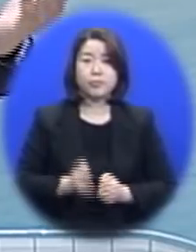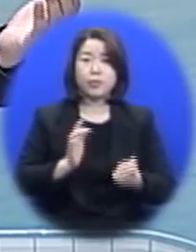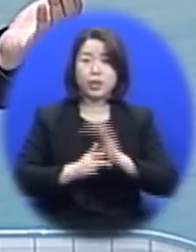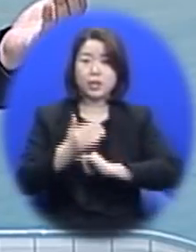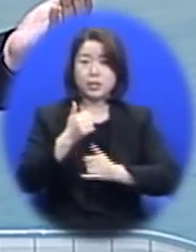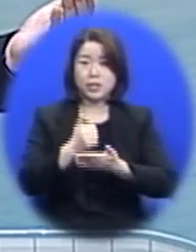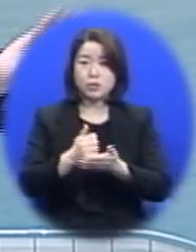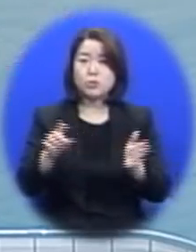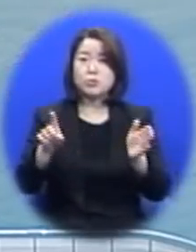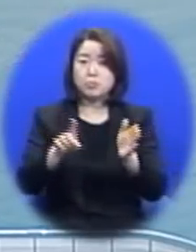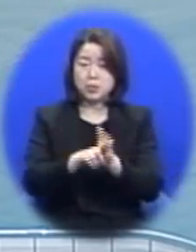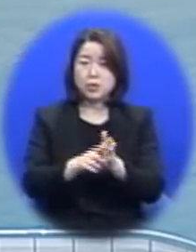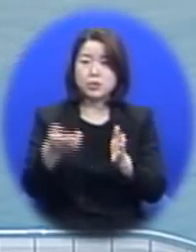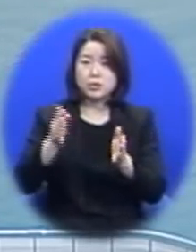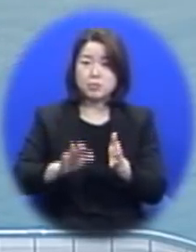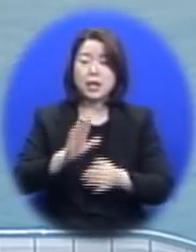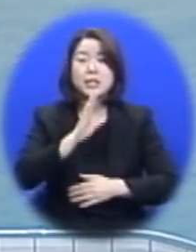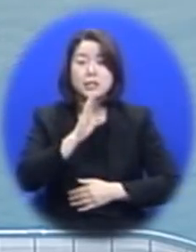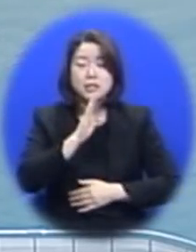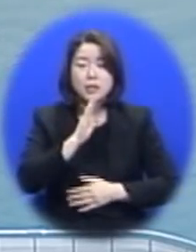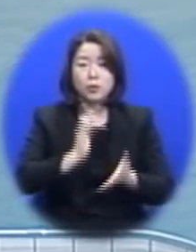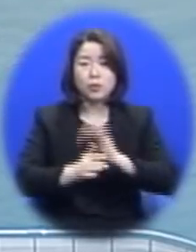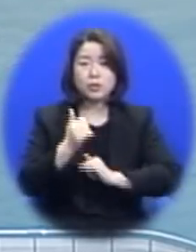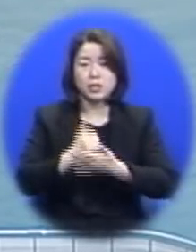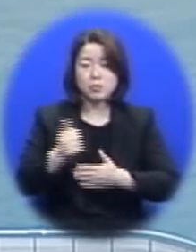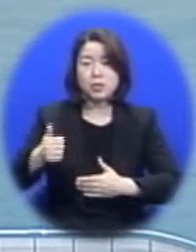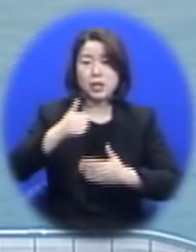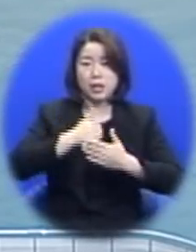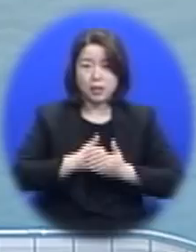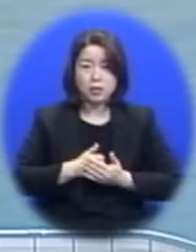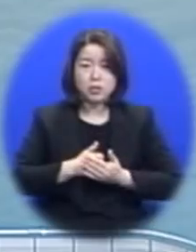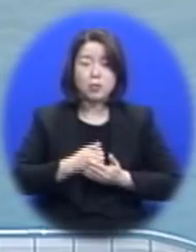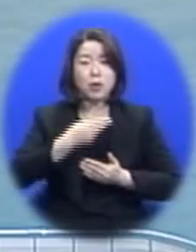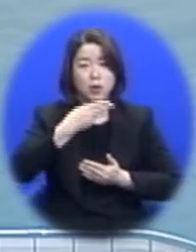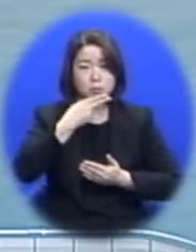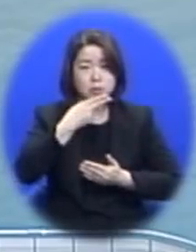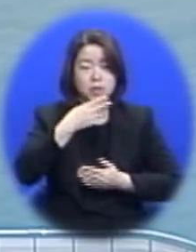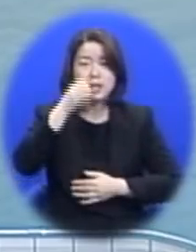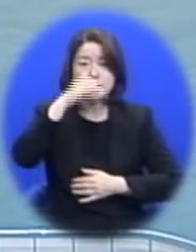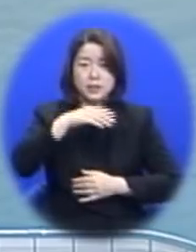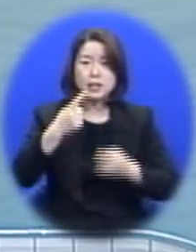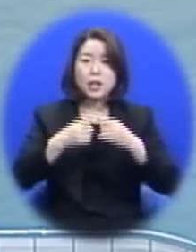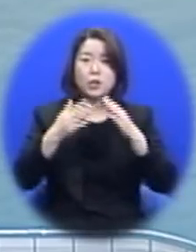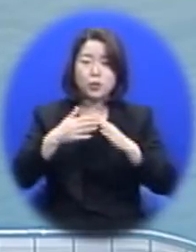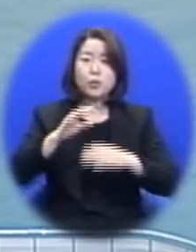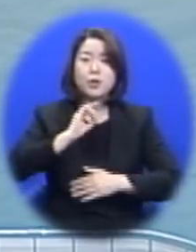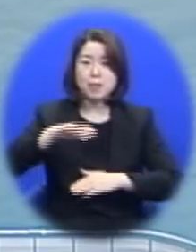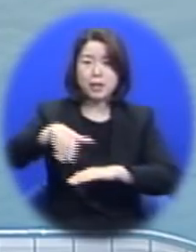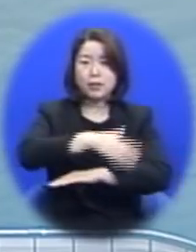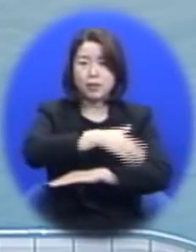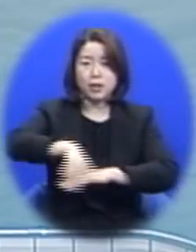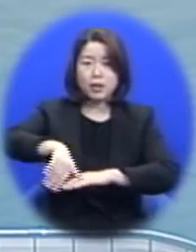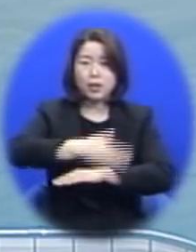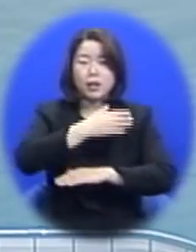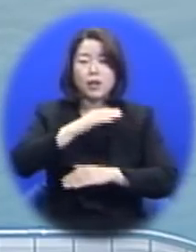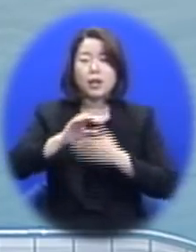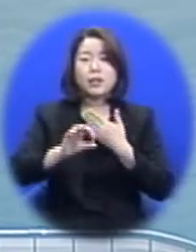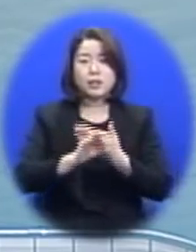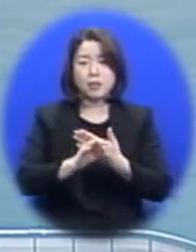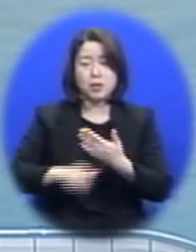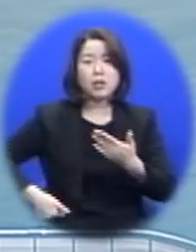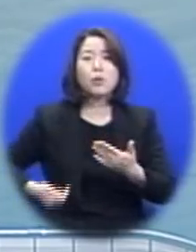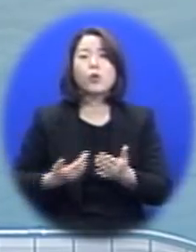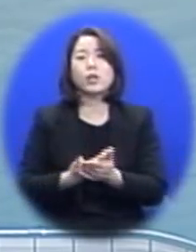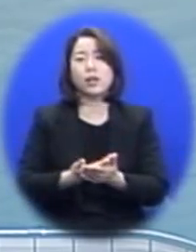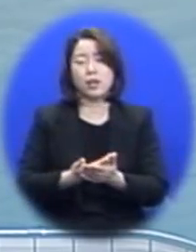예수를 믿으면서도 실제로는 예수님을 영접하지 않고 그저 교회만 다녔다면 회개해야죠.